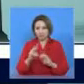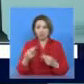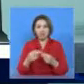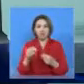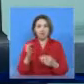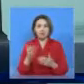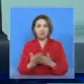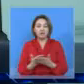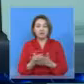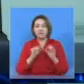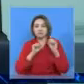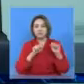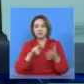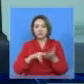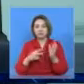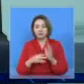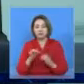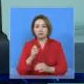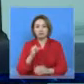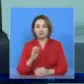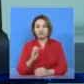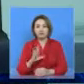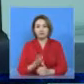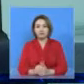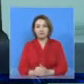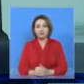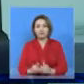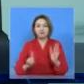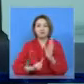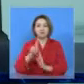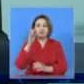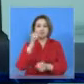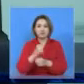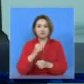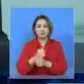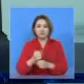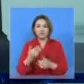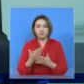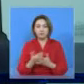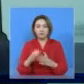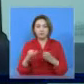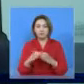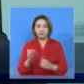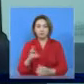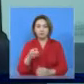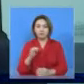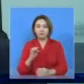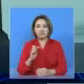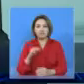металлоконструкции газочистных систем плавильных цехов. Начатые работы в соответствии с проектом утилизации